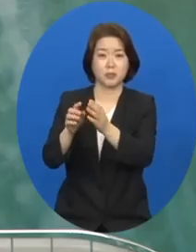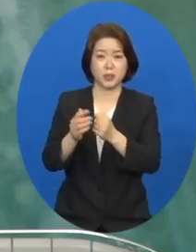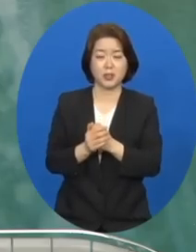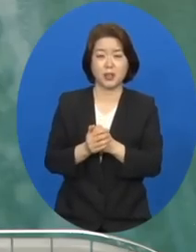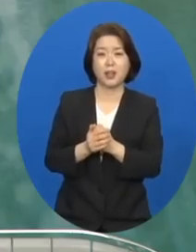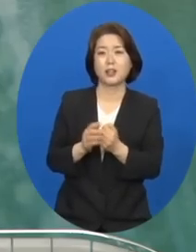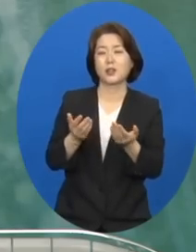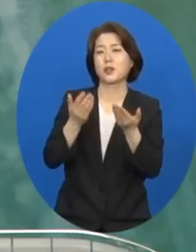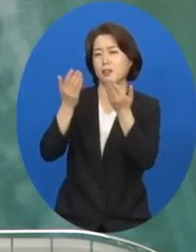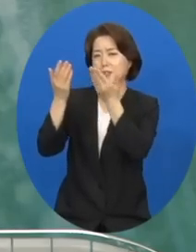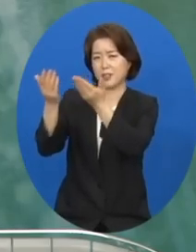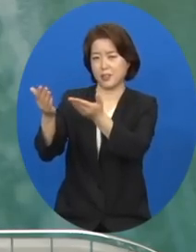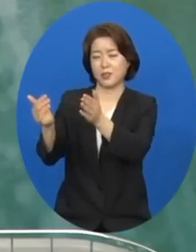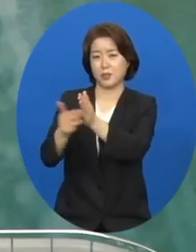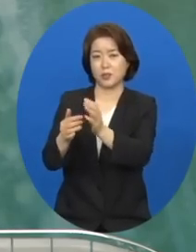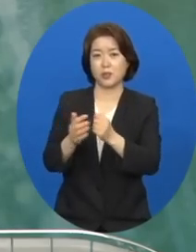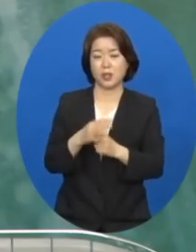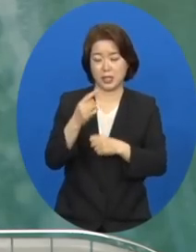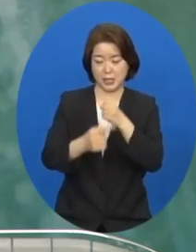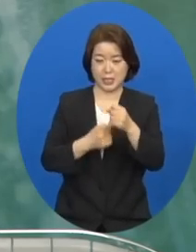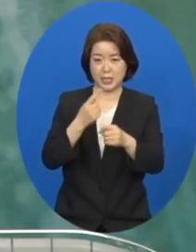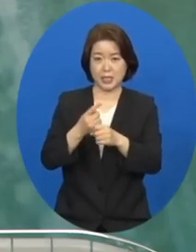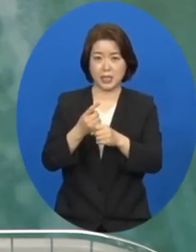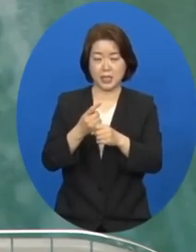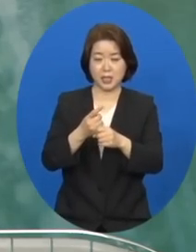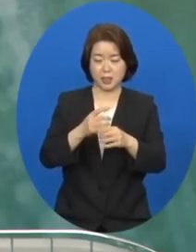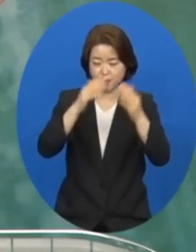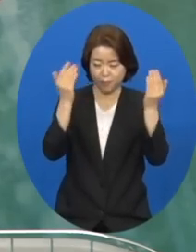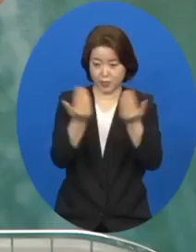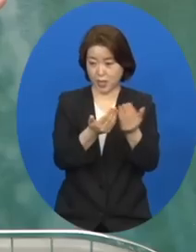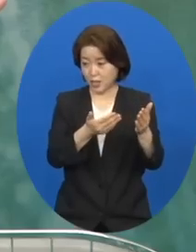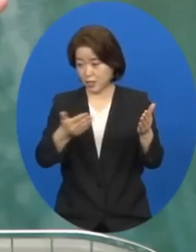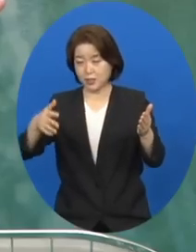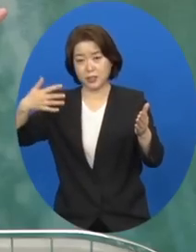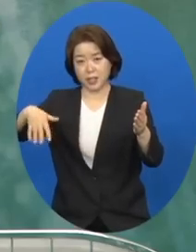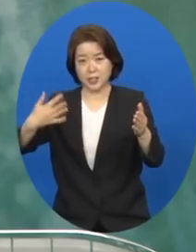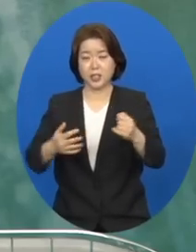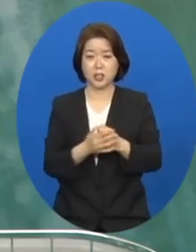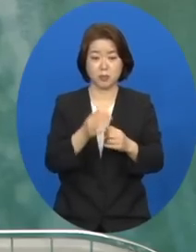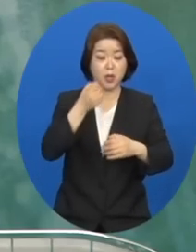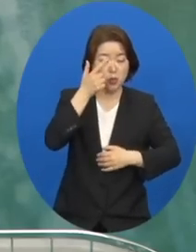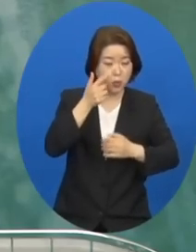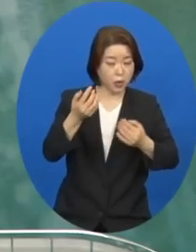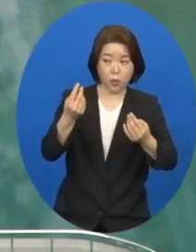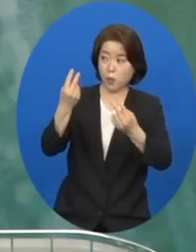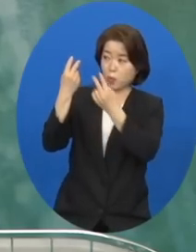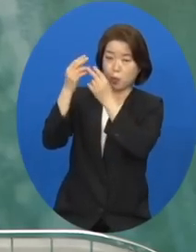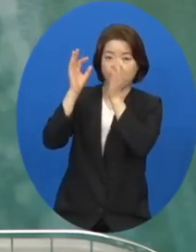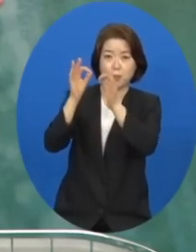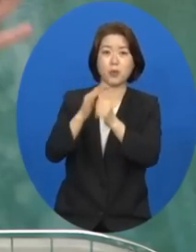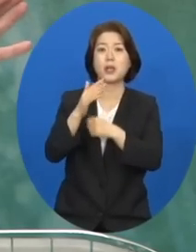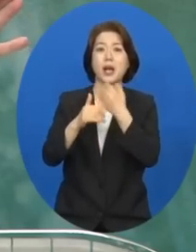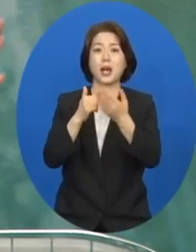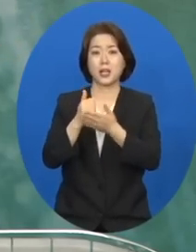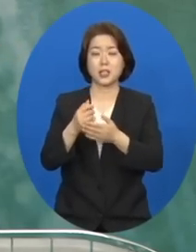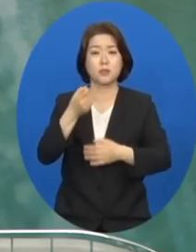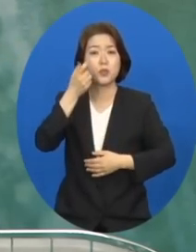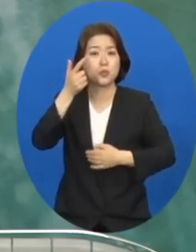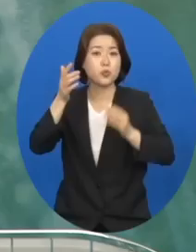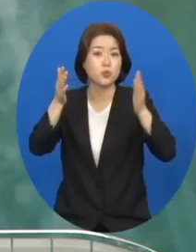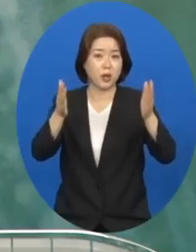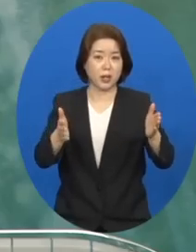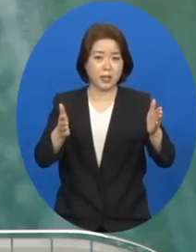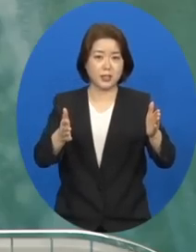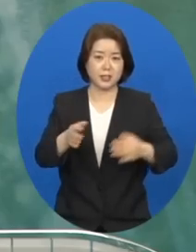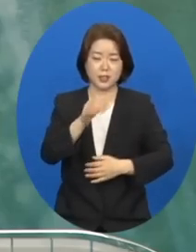드렸습니다 한해의 아직 다진 해가 지났지만 반열에 돌아보니까 정말 하나님이 그렇게 올 6월까지 그렇게